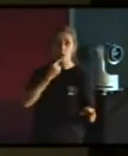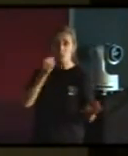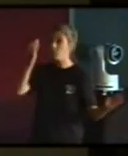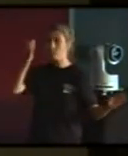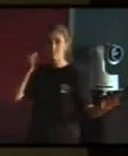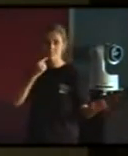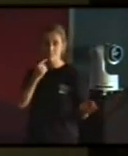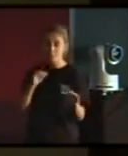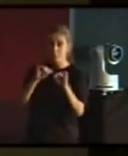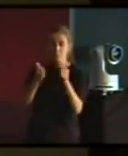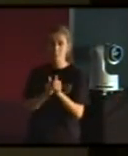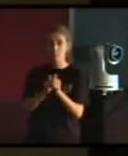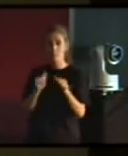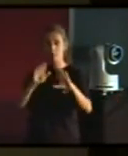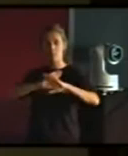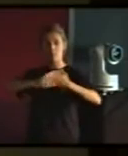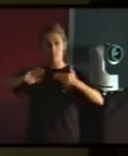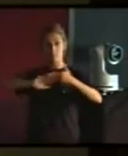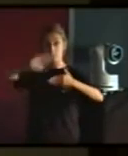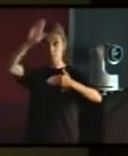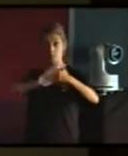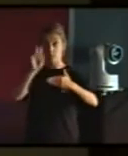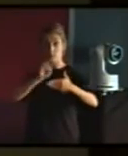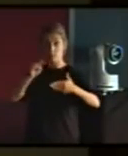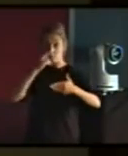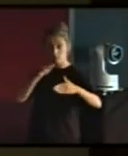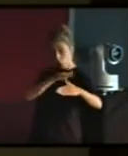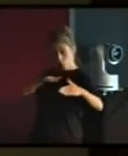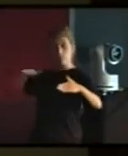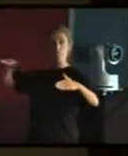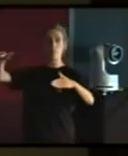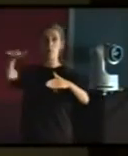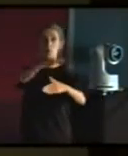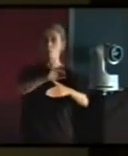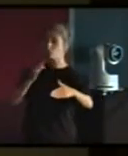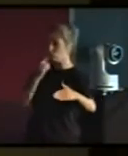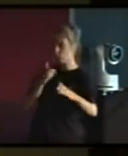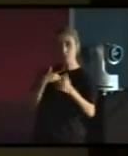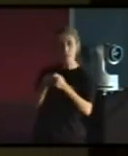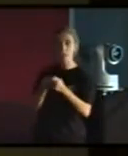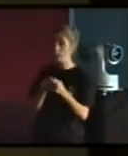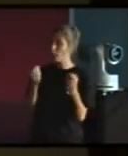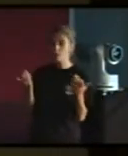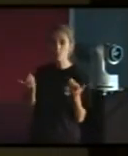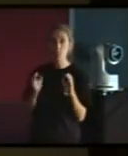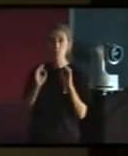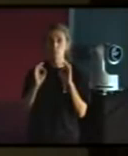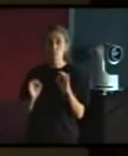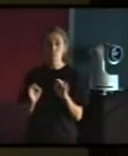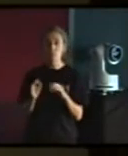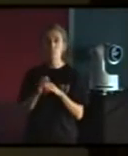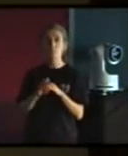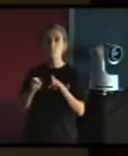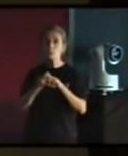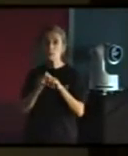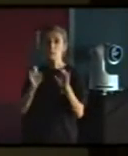dans la matière des façades, mais il s'inscrit parfaitement dans la volumétrie de l'îlot urbain, et sa moderne nature, l'écriture